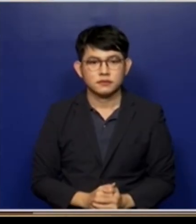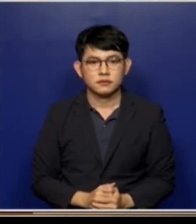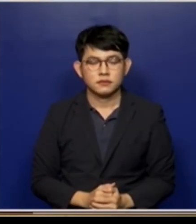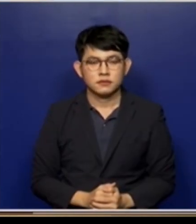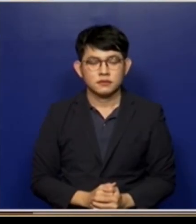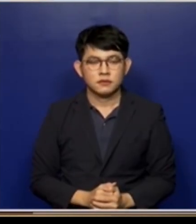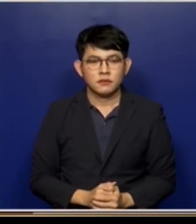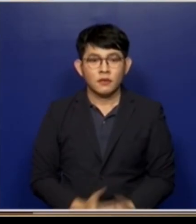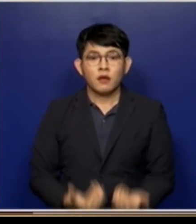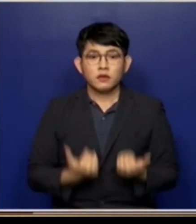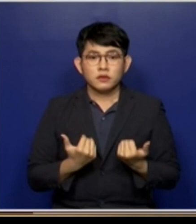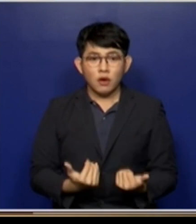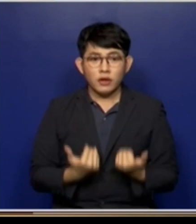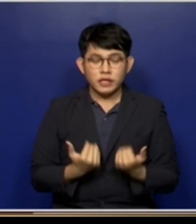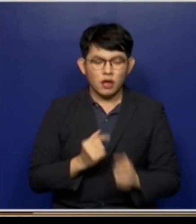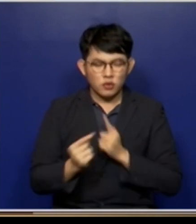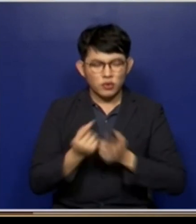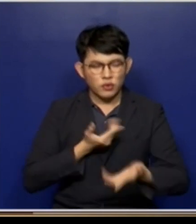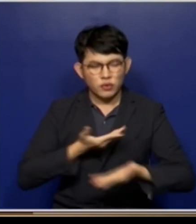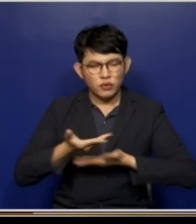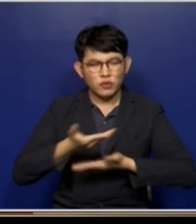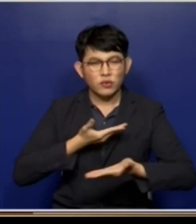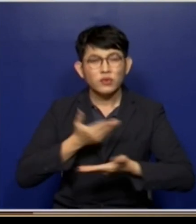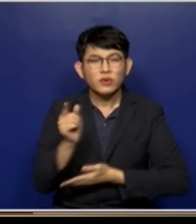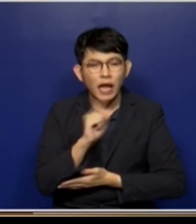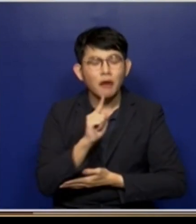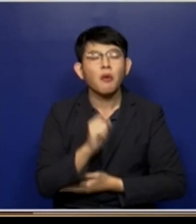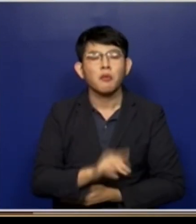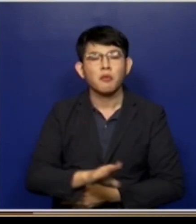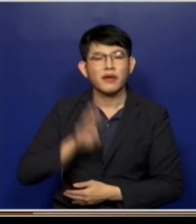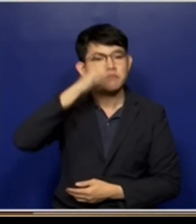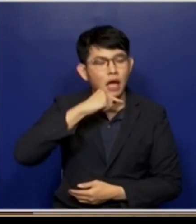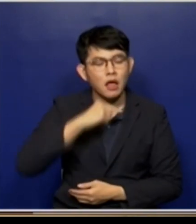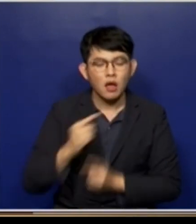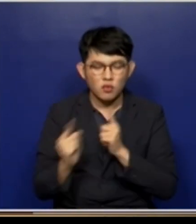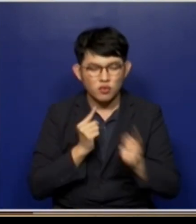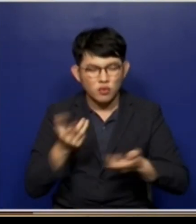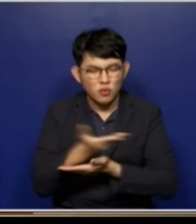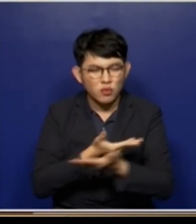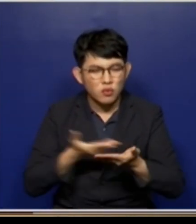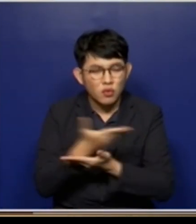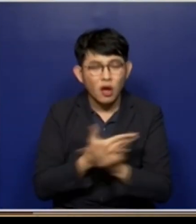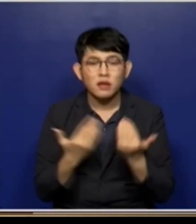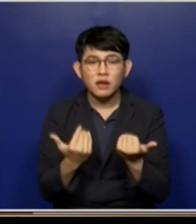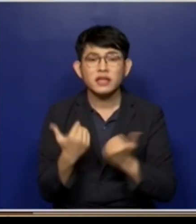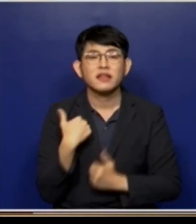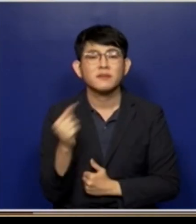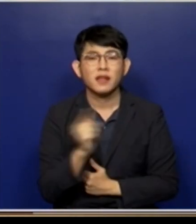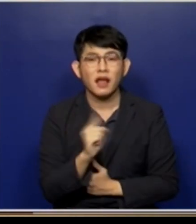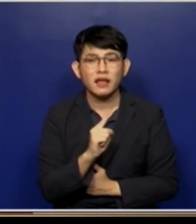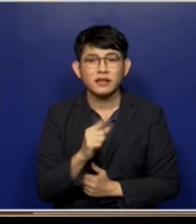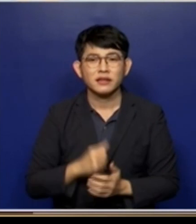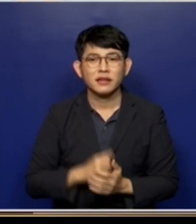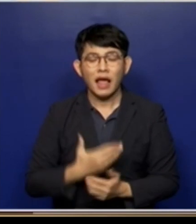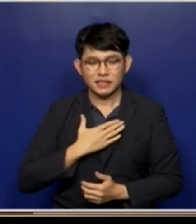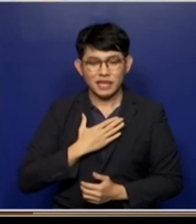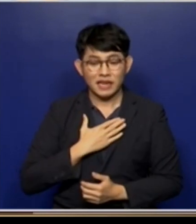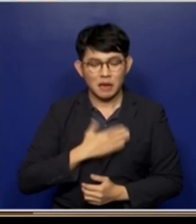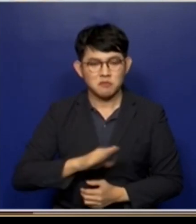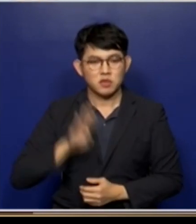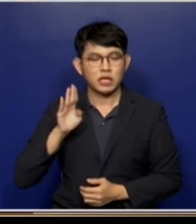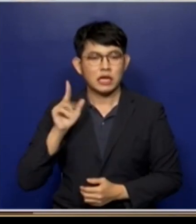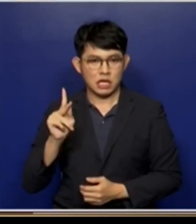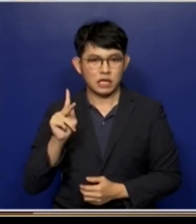นั้นค่ะสถานการณ์การเจรจาระหว่างบริษัทคิงเกี่ยวกับไทยในตอนนี้ค่ะเปรียบแล้วจังหวะนี้ค่ะถ้าดิฉันเป็นบริษัท